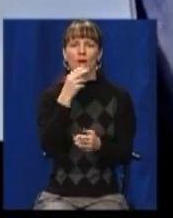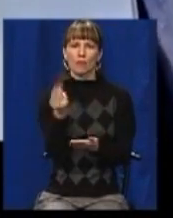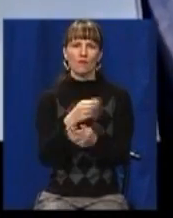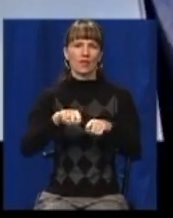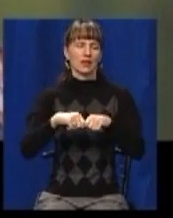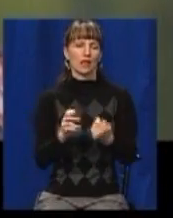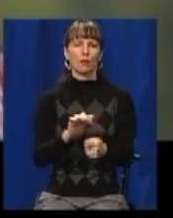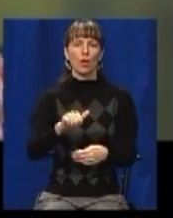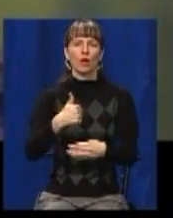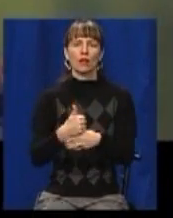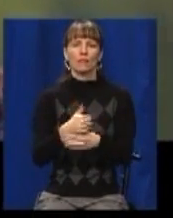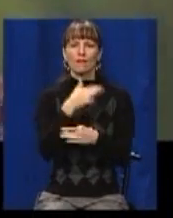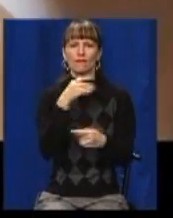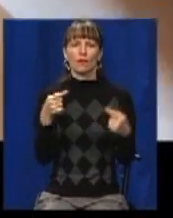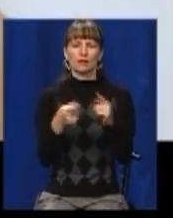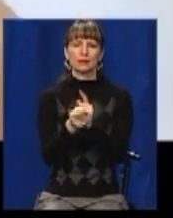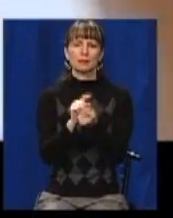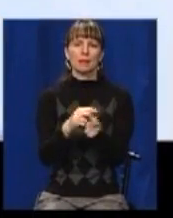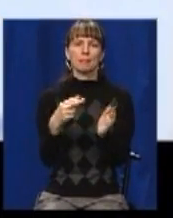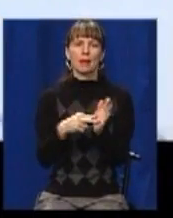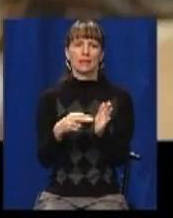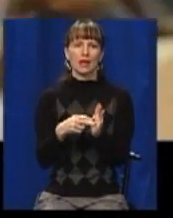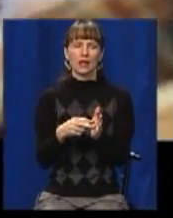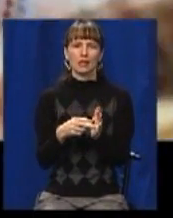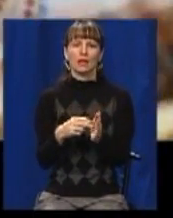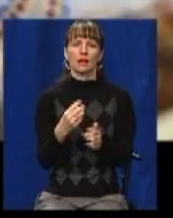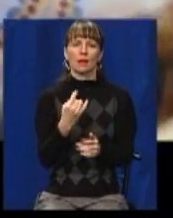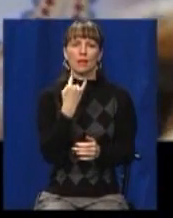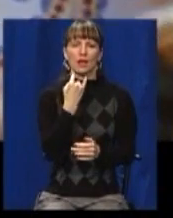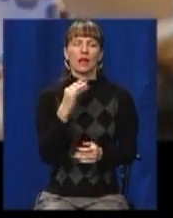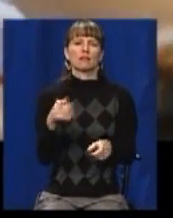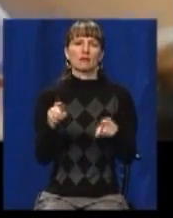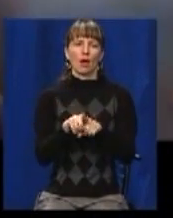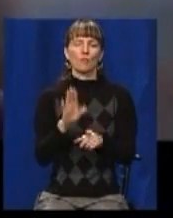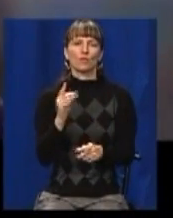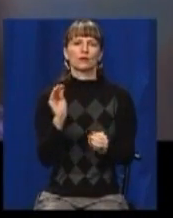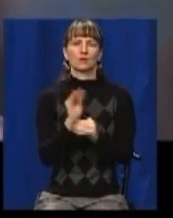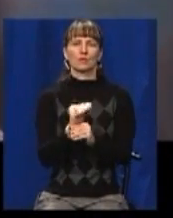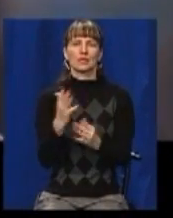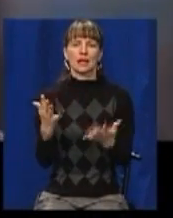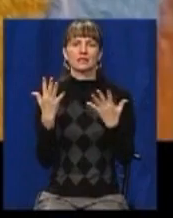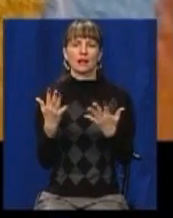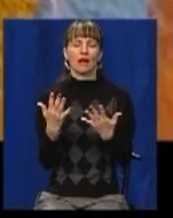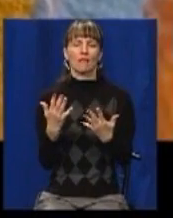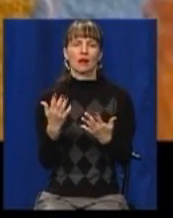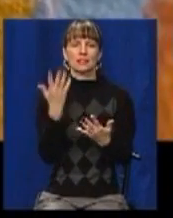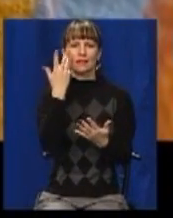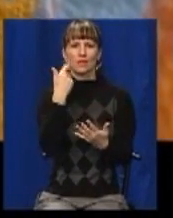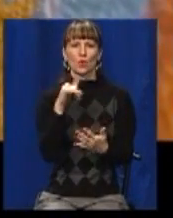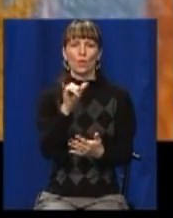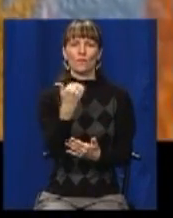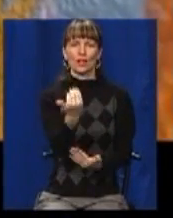ламається. Головне – вчасно змінювати батарейки приладу. І такий аксесуар буде додавати яскравих нових відтінків у ваше життя.